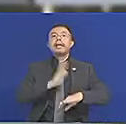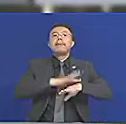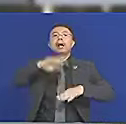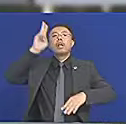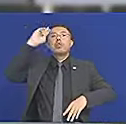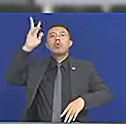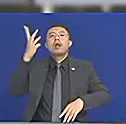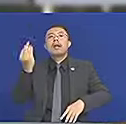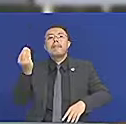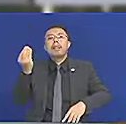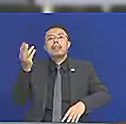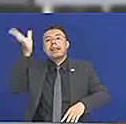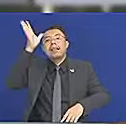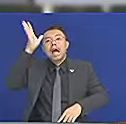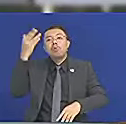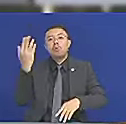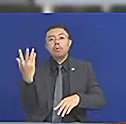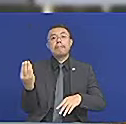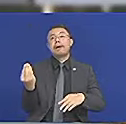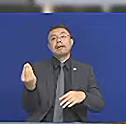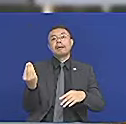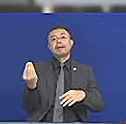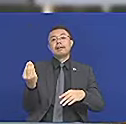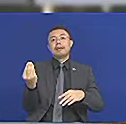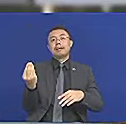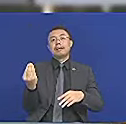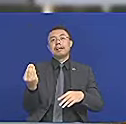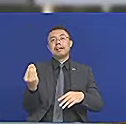Dipanggil Tuhan itu enggak tahu loh kapan loh dipanggil Tuhan.